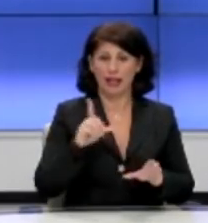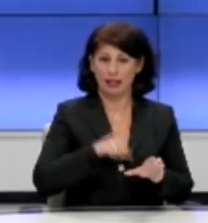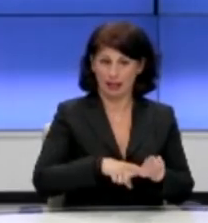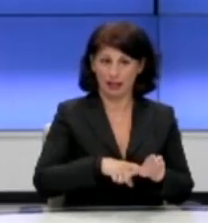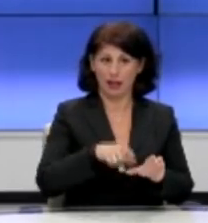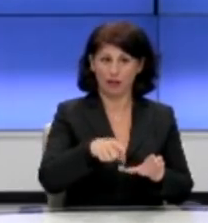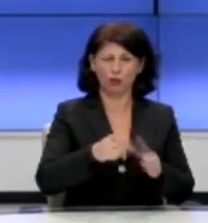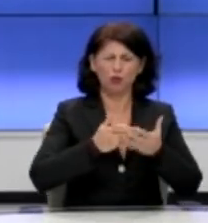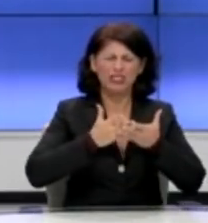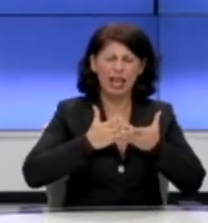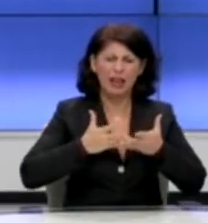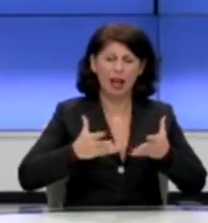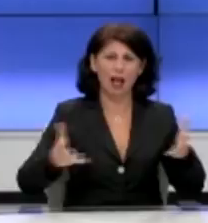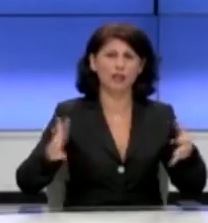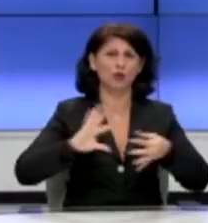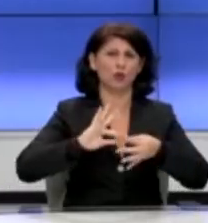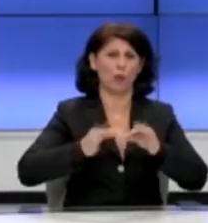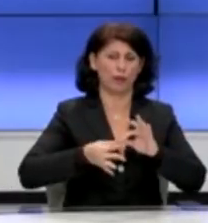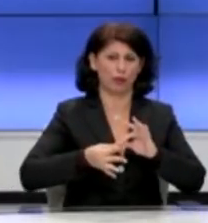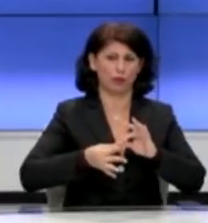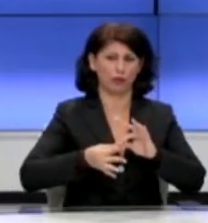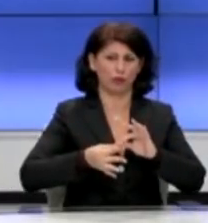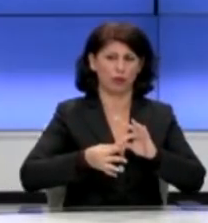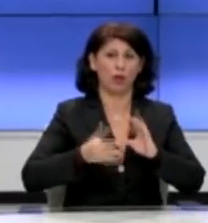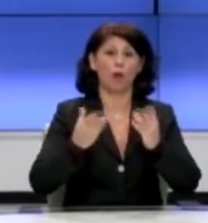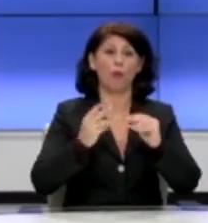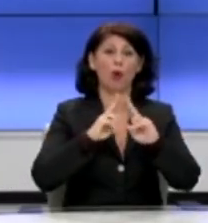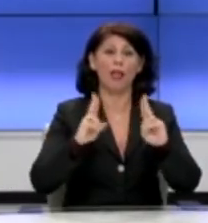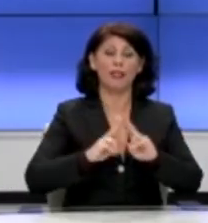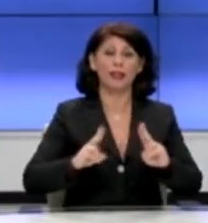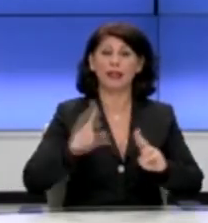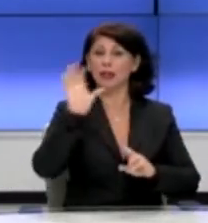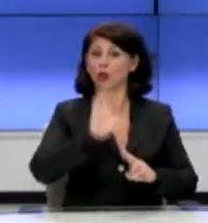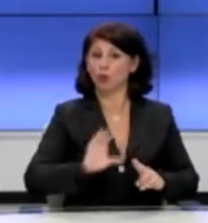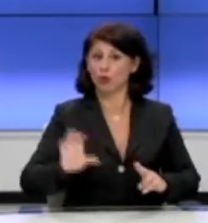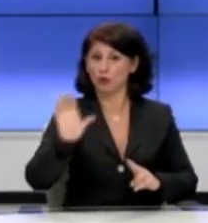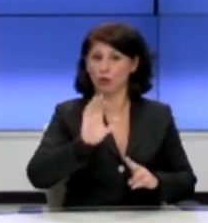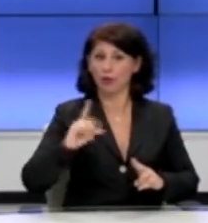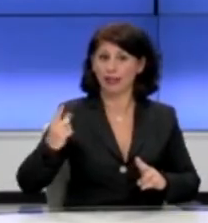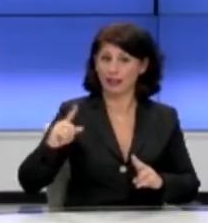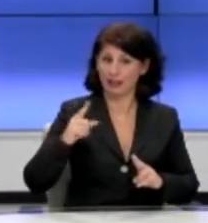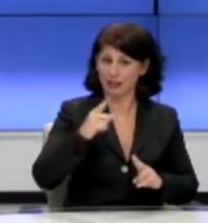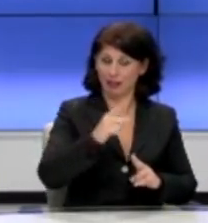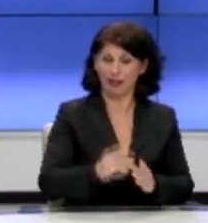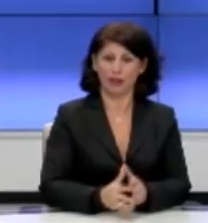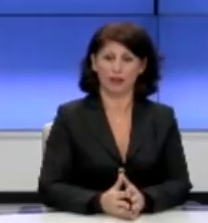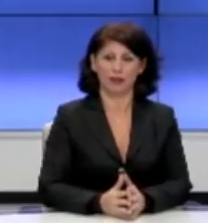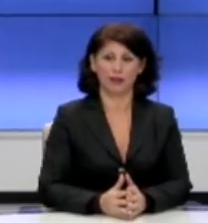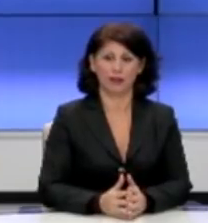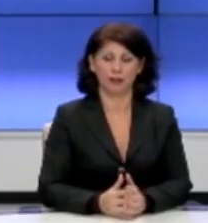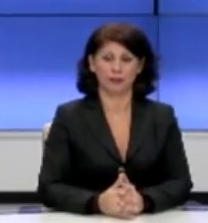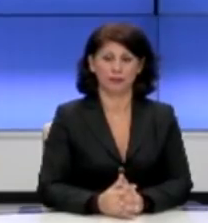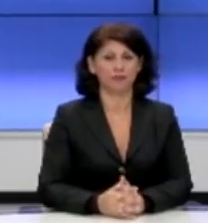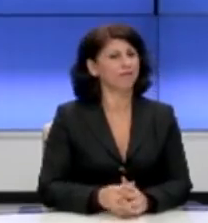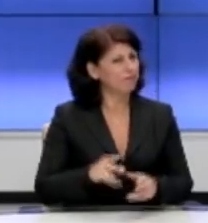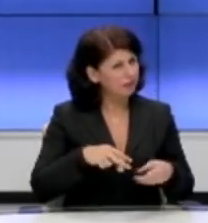εταιρεία, αυτός ο τεράστιος όμιλος, η πολυεθνική, για τον τουρισμό και τα ταξίδια, και τον